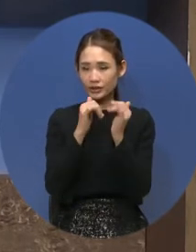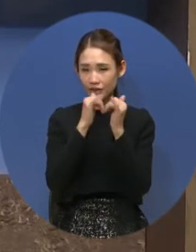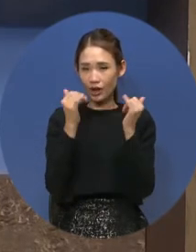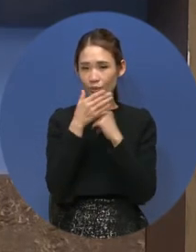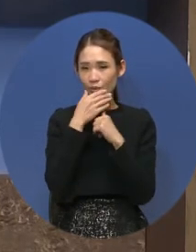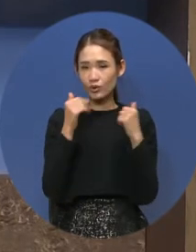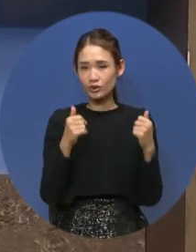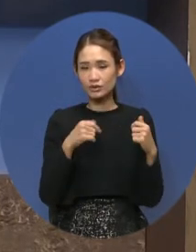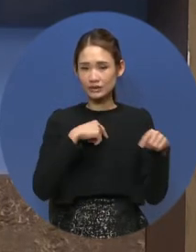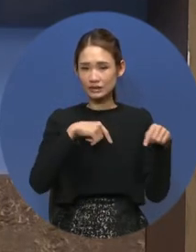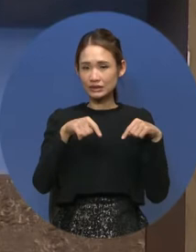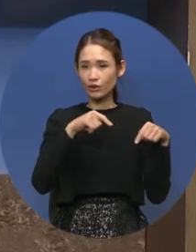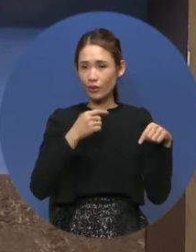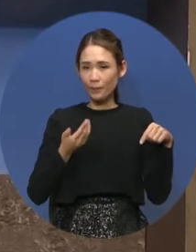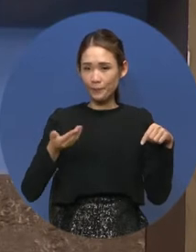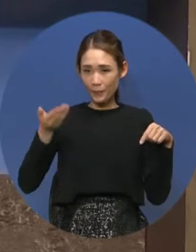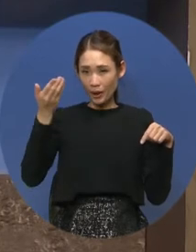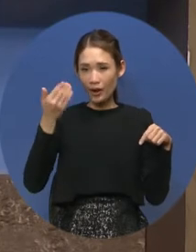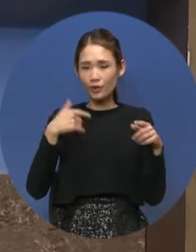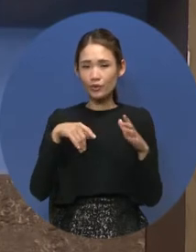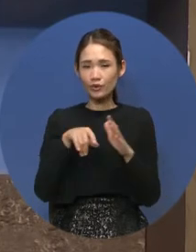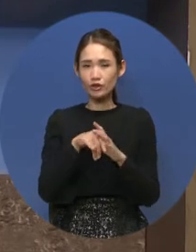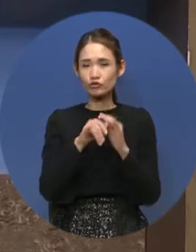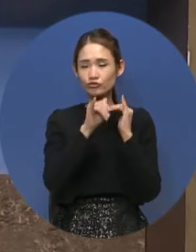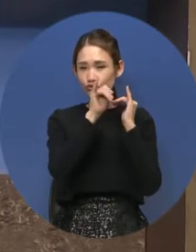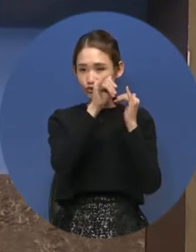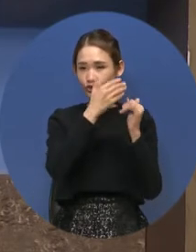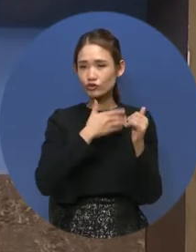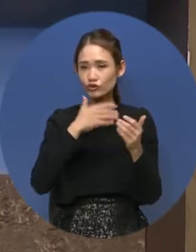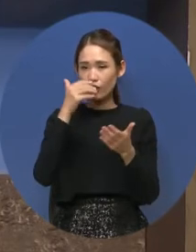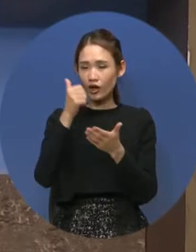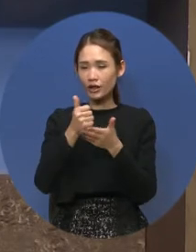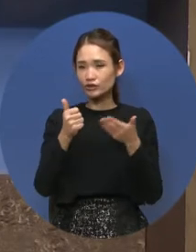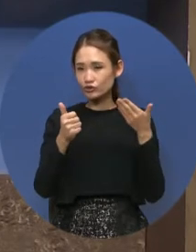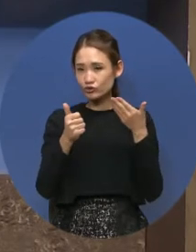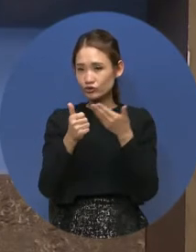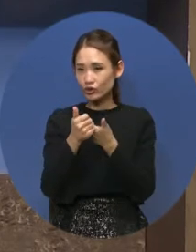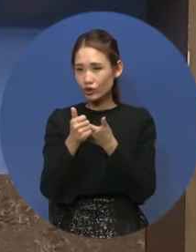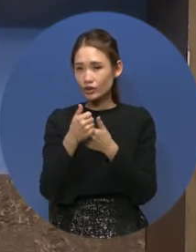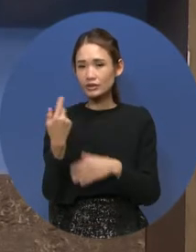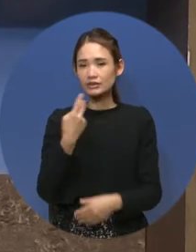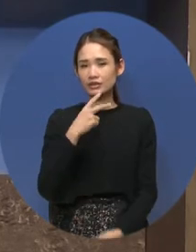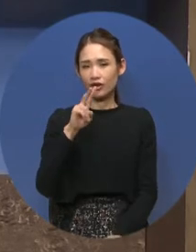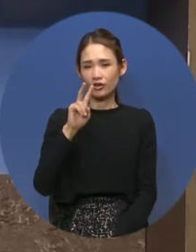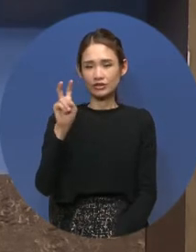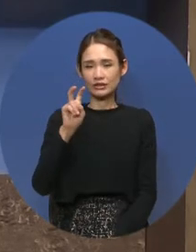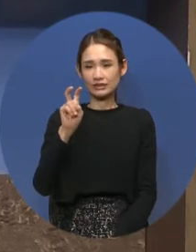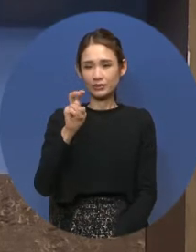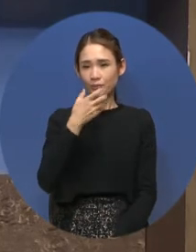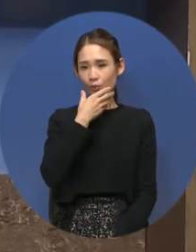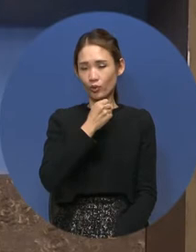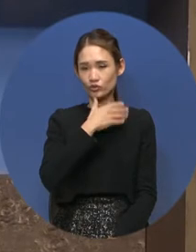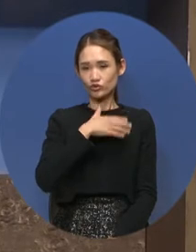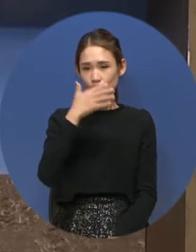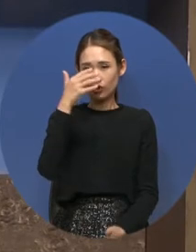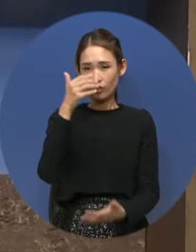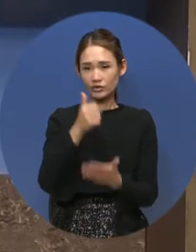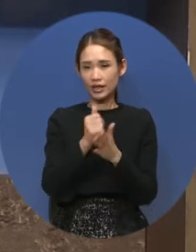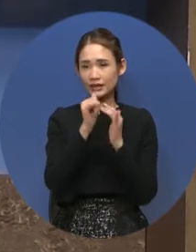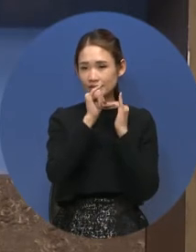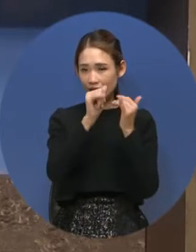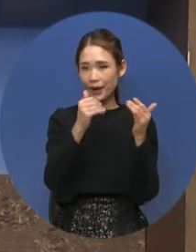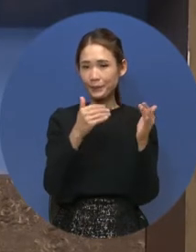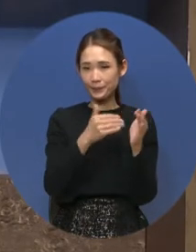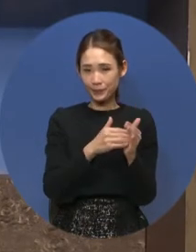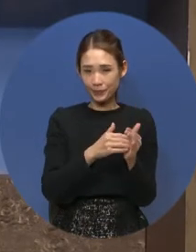사회복지사의 지위 향상에 기여한 우수 구청장에게 주는 상인 2020 복지구청장 상을 수상하셨더라고요. 네,